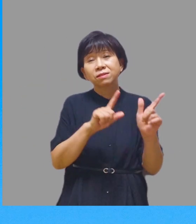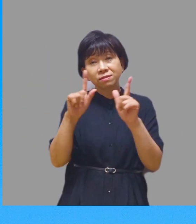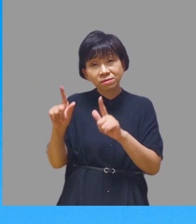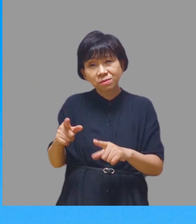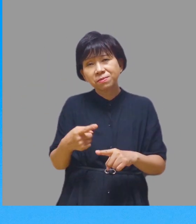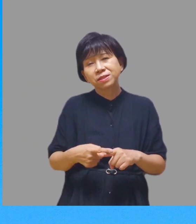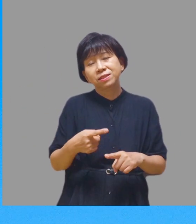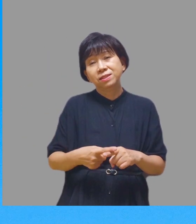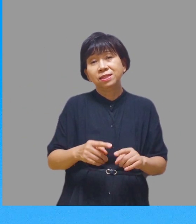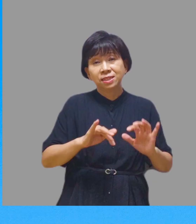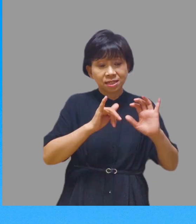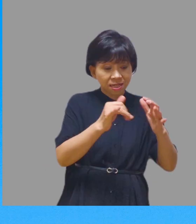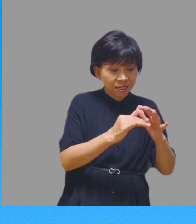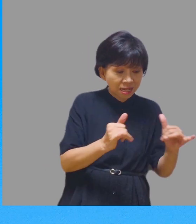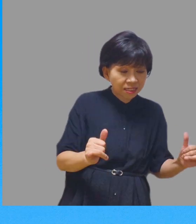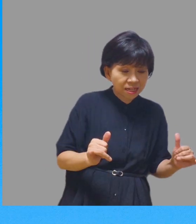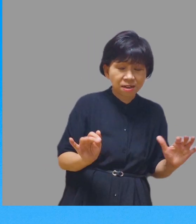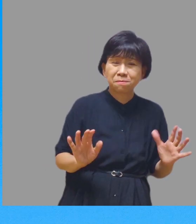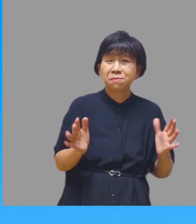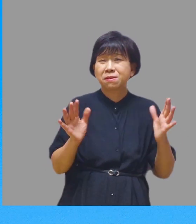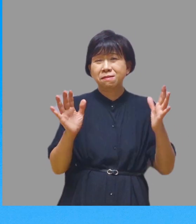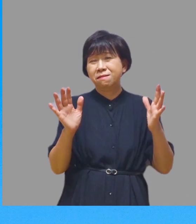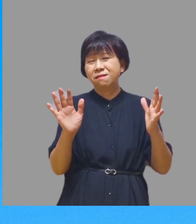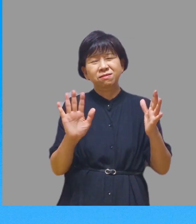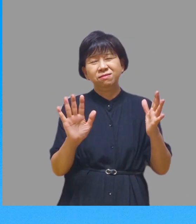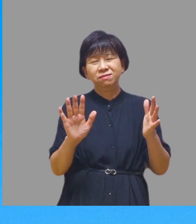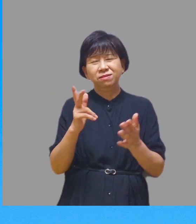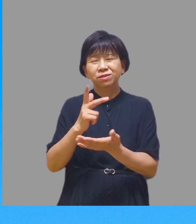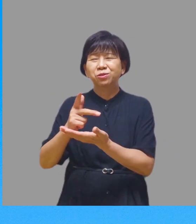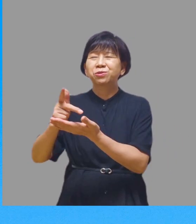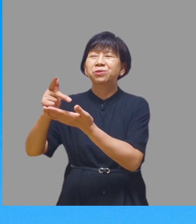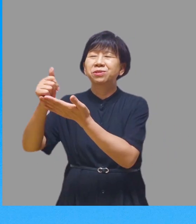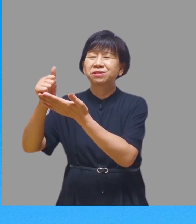세상의 박수가 아니라 주님 앞에서 받는 의의 면류관,